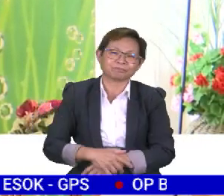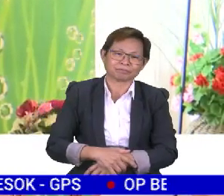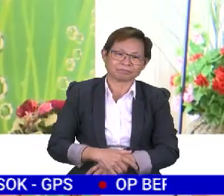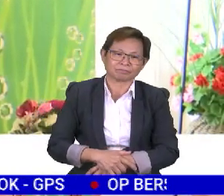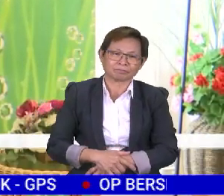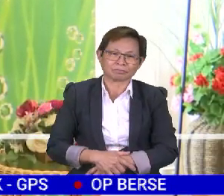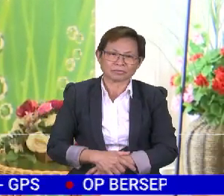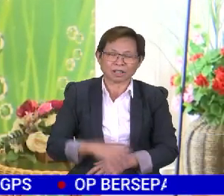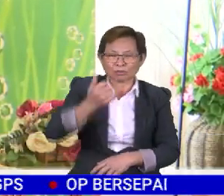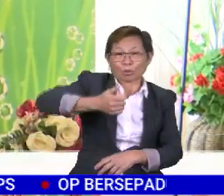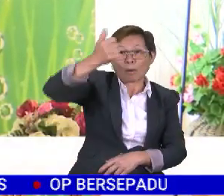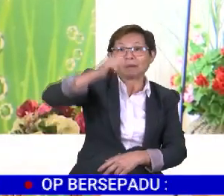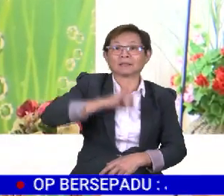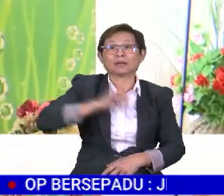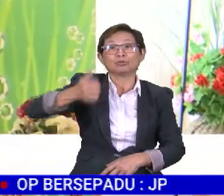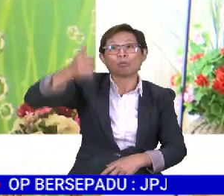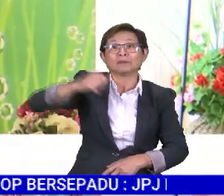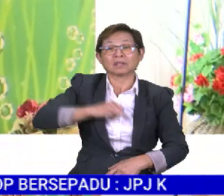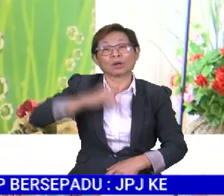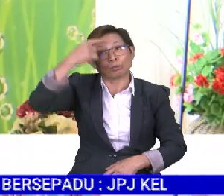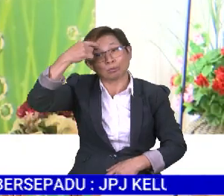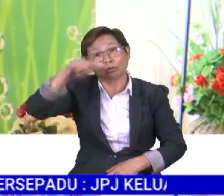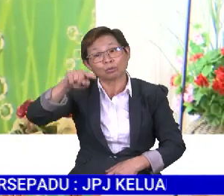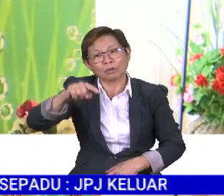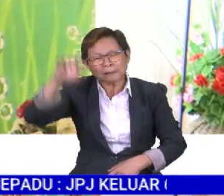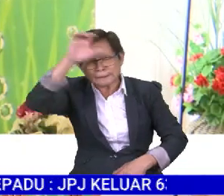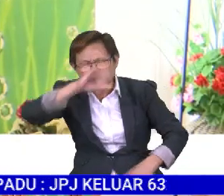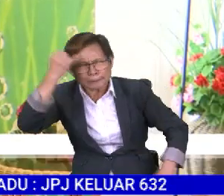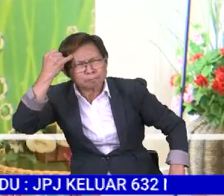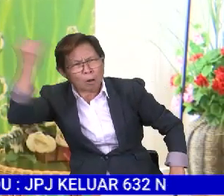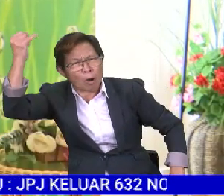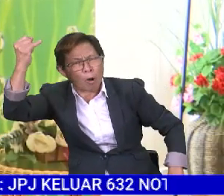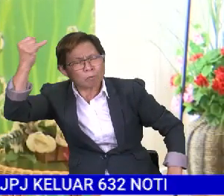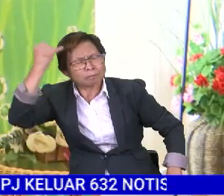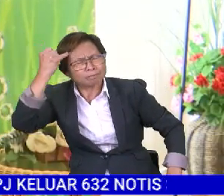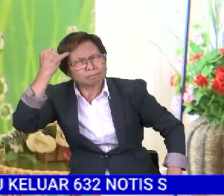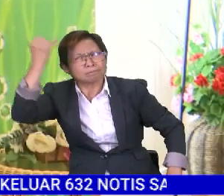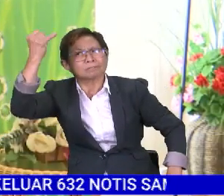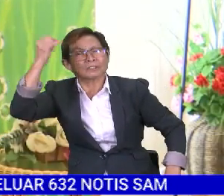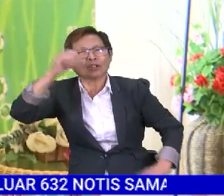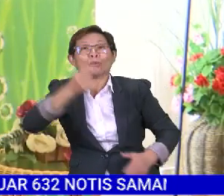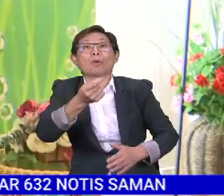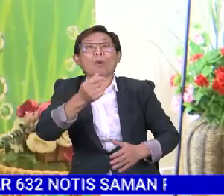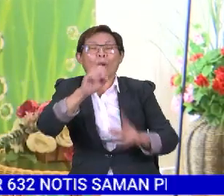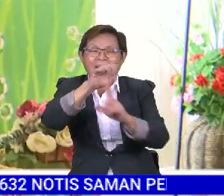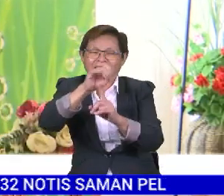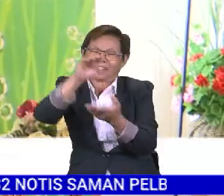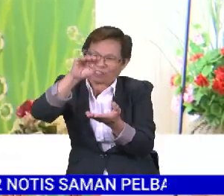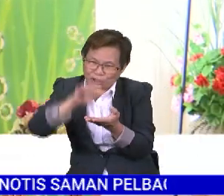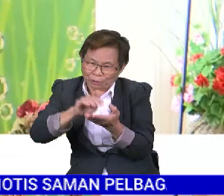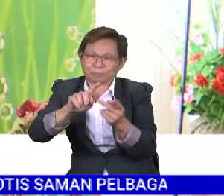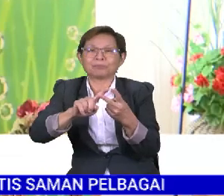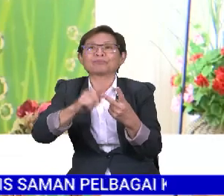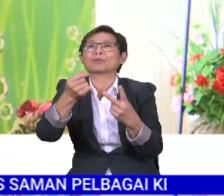salah satu keutamaan saya ialah untuk mencari jalan mengurangkan cost internet